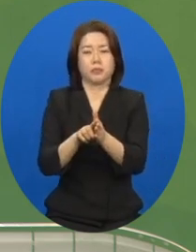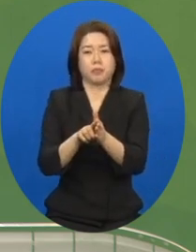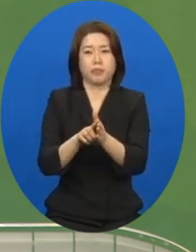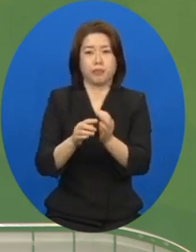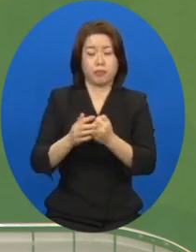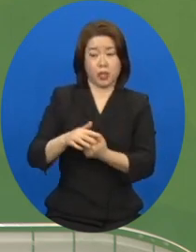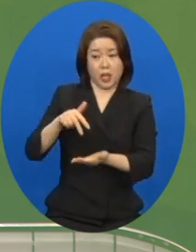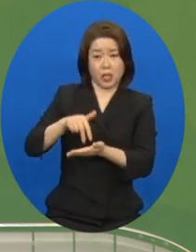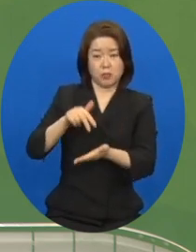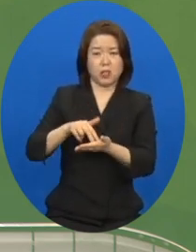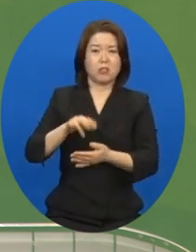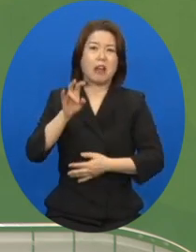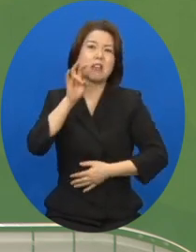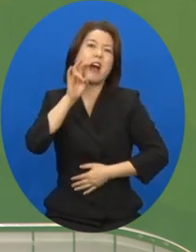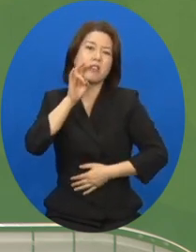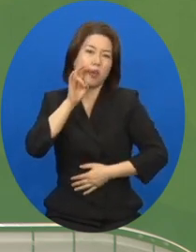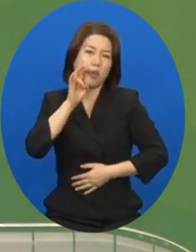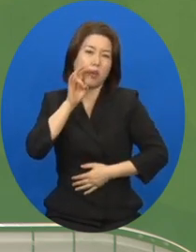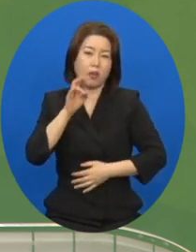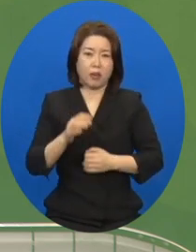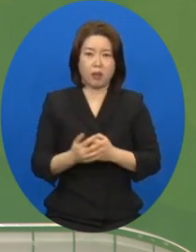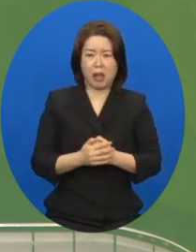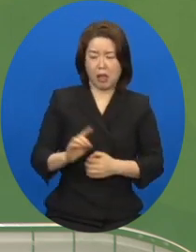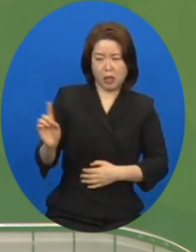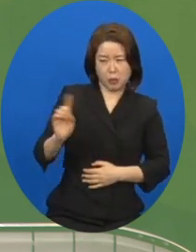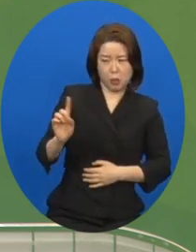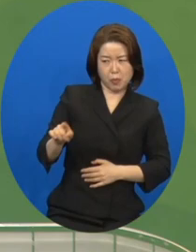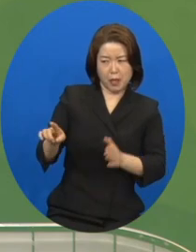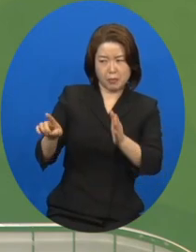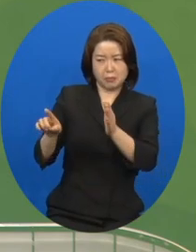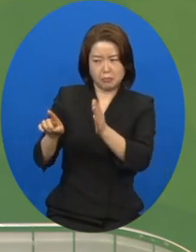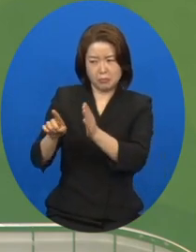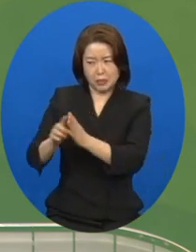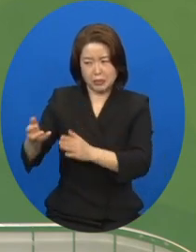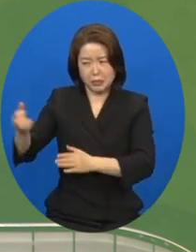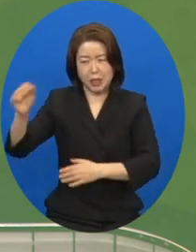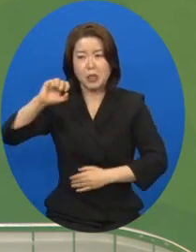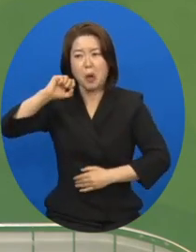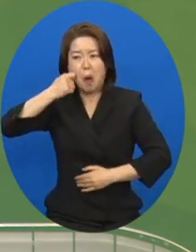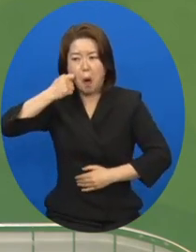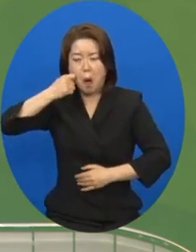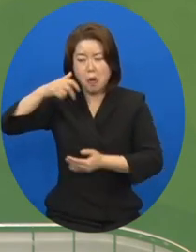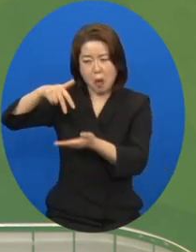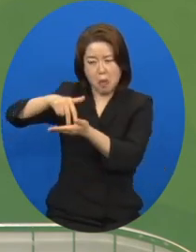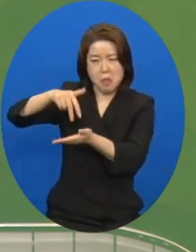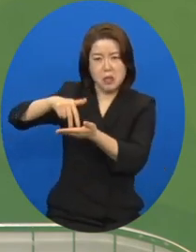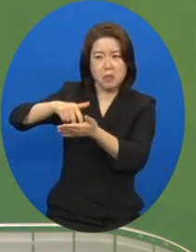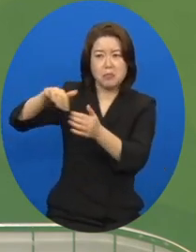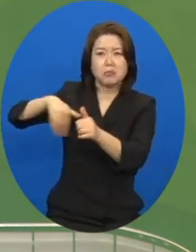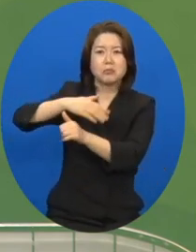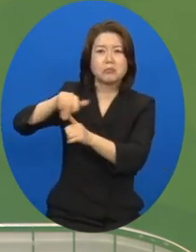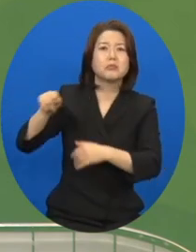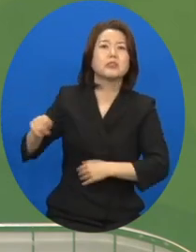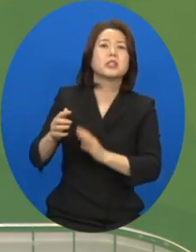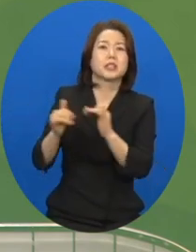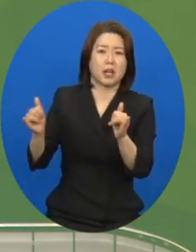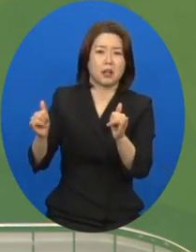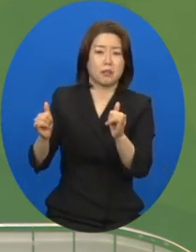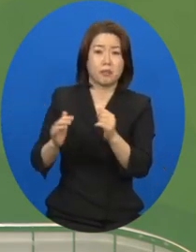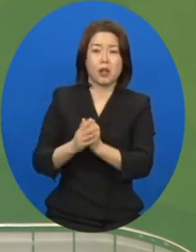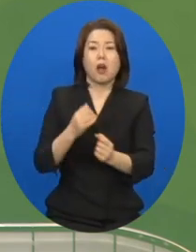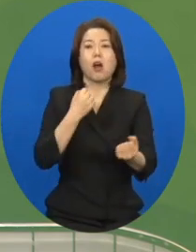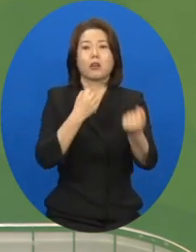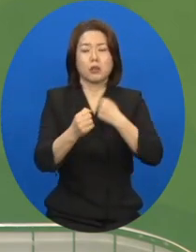신분도 창녀였습니다. 도무지 믿음이라고는 가질 수가 없을 유형의 사람입니다. 그런데